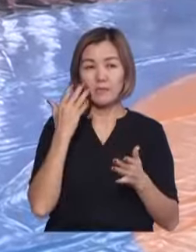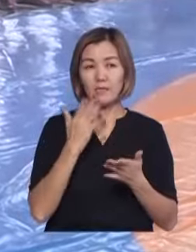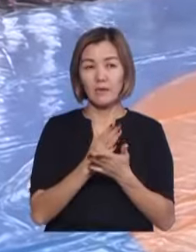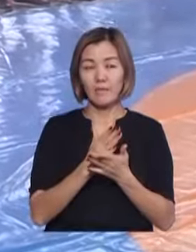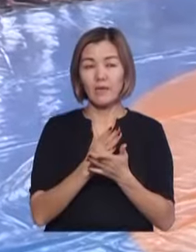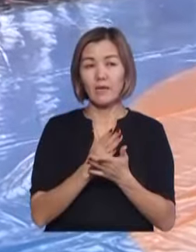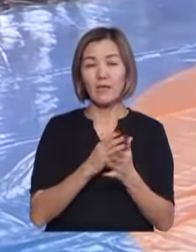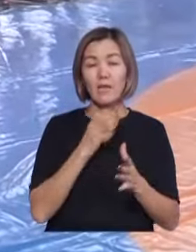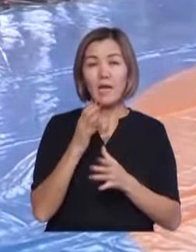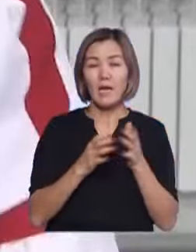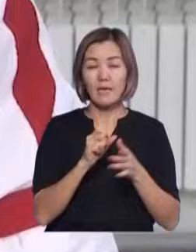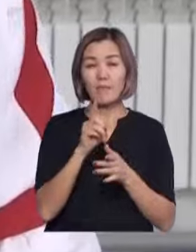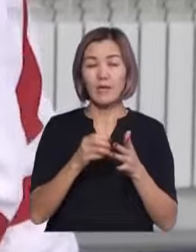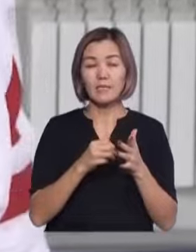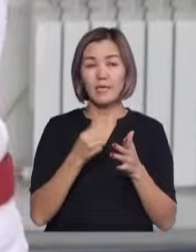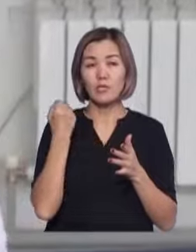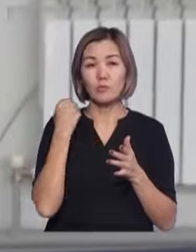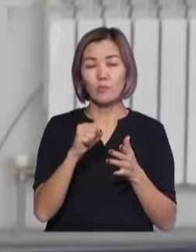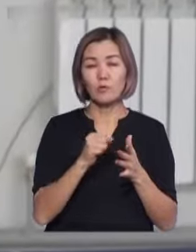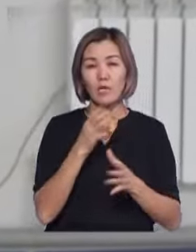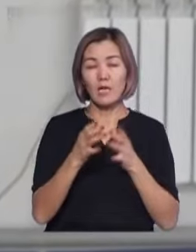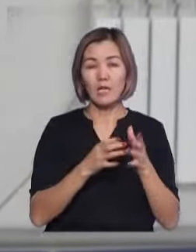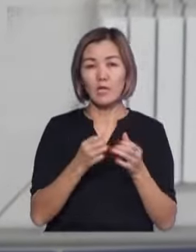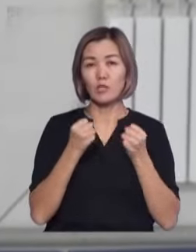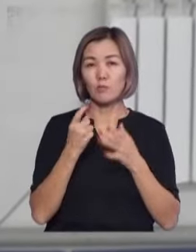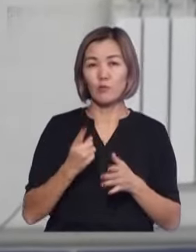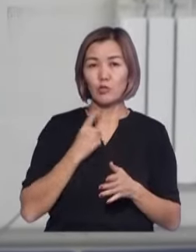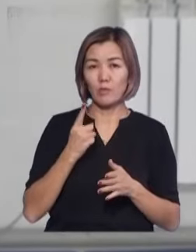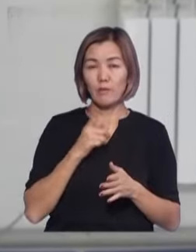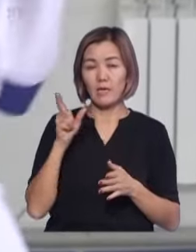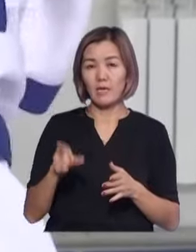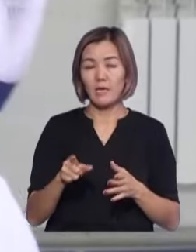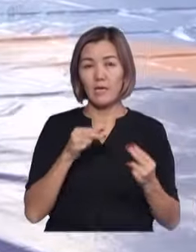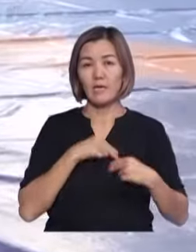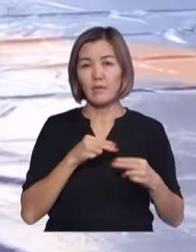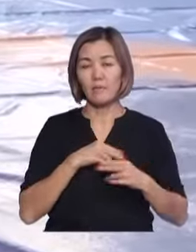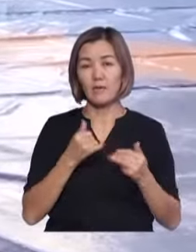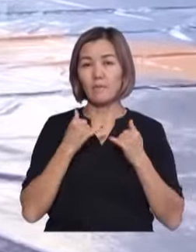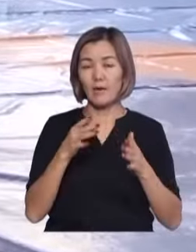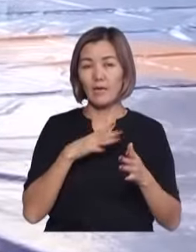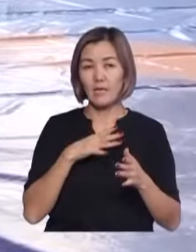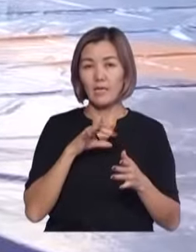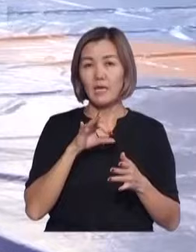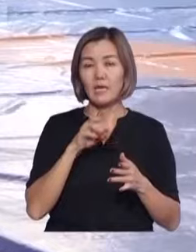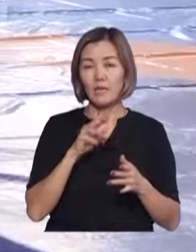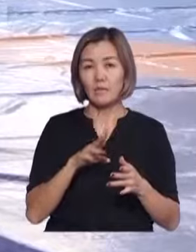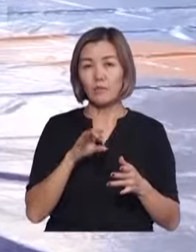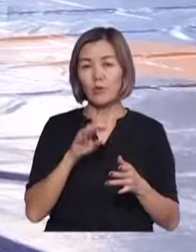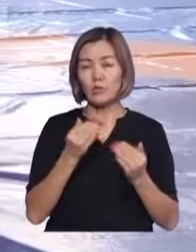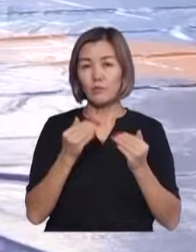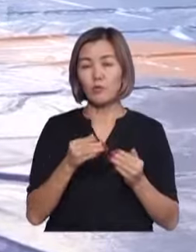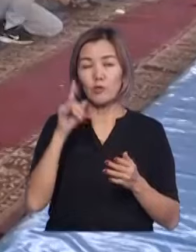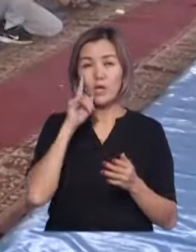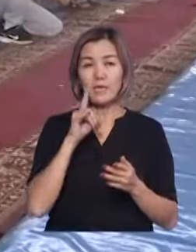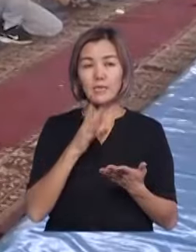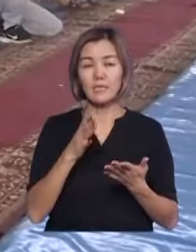күресінен әлем және Азияны мойындатқан халықаралық дәрежедегі спорт шеберінің төккен терін бағалайды. Еркін Мұқашұлы бүгінде Қазақстанның